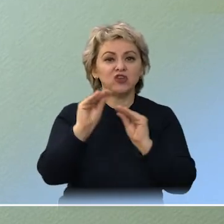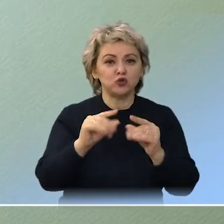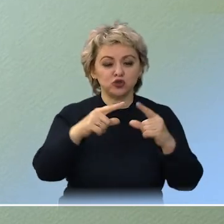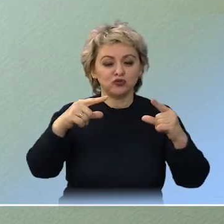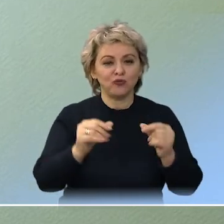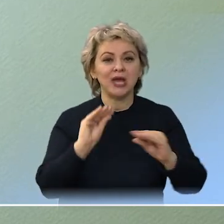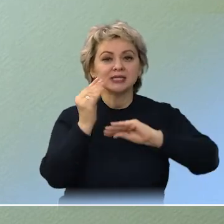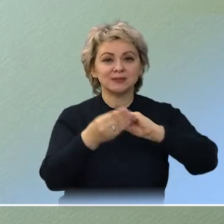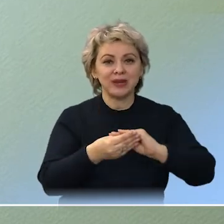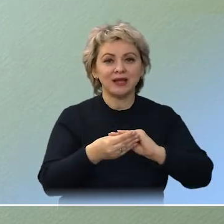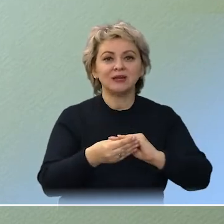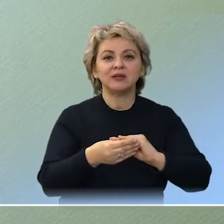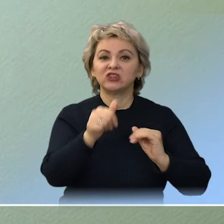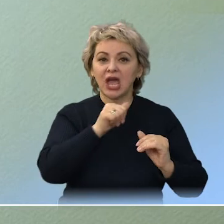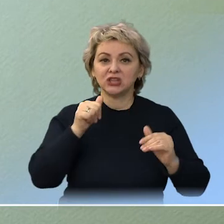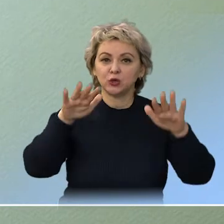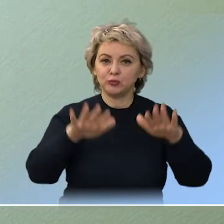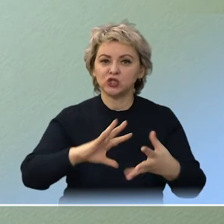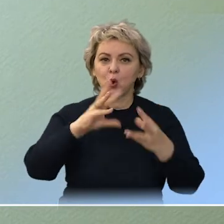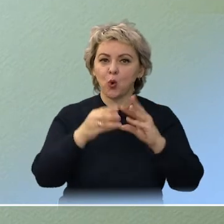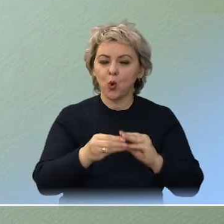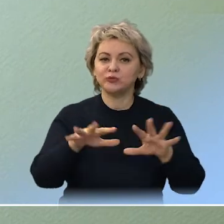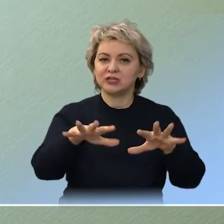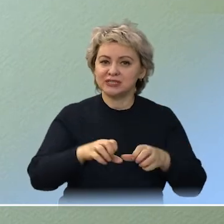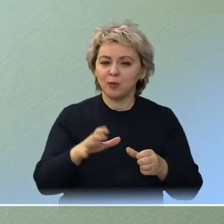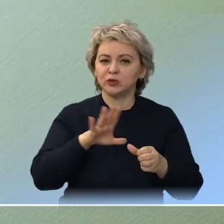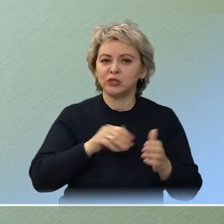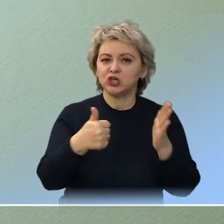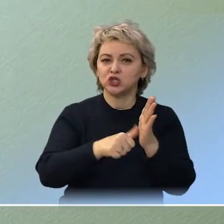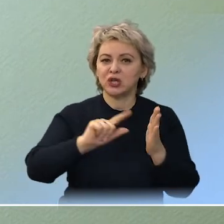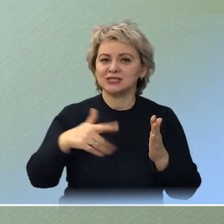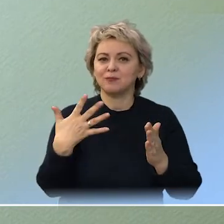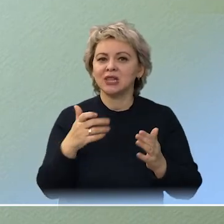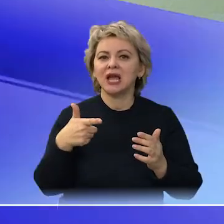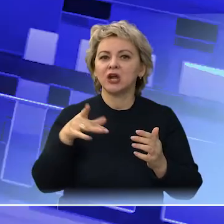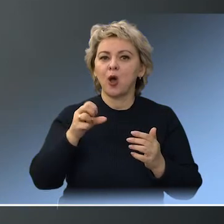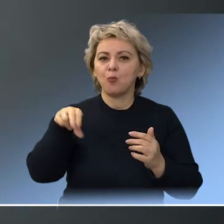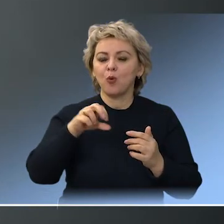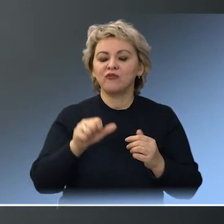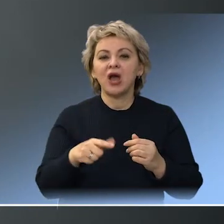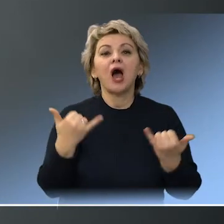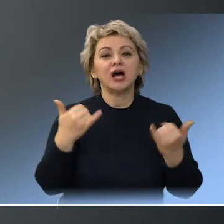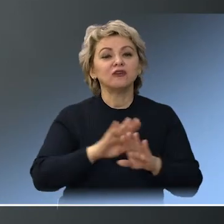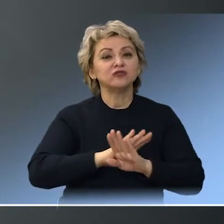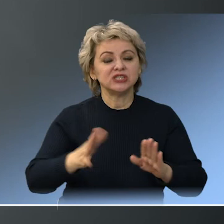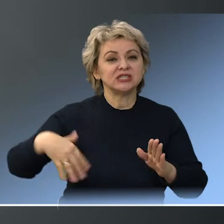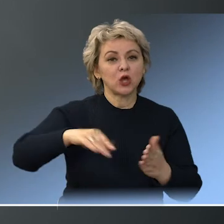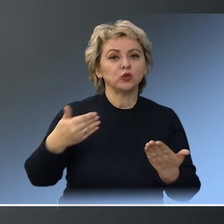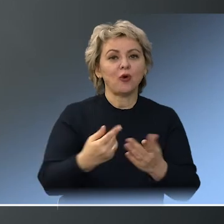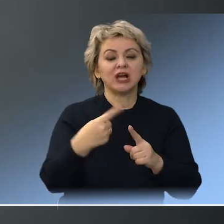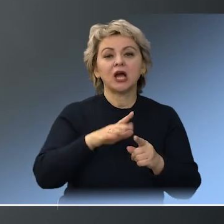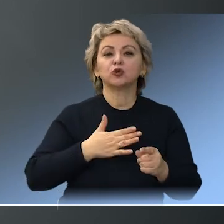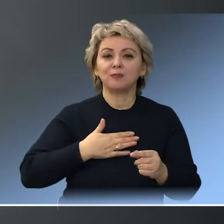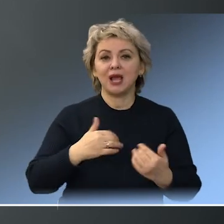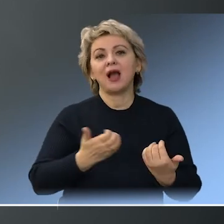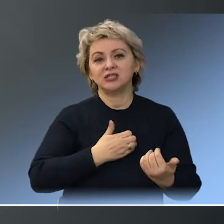веществом, спрятанные в тайниках. Общая масса изъятого составила 6,5 граммов. А на сегодня это все новости, которые